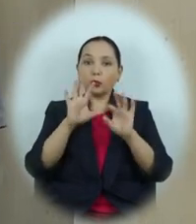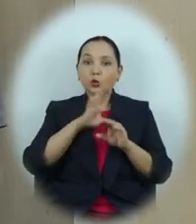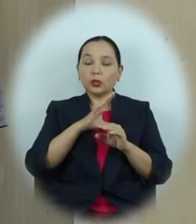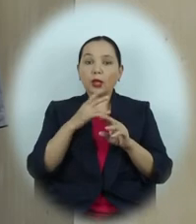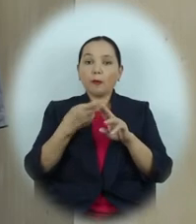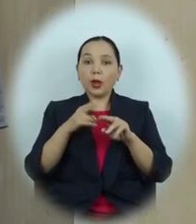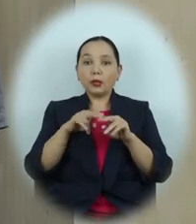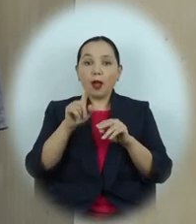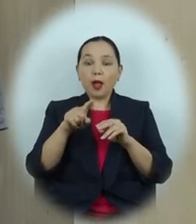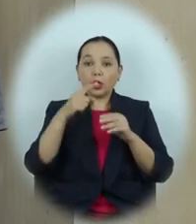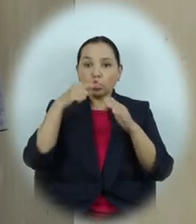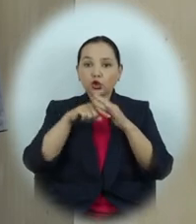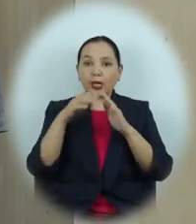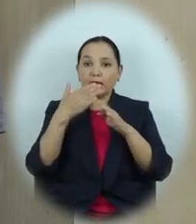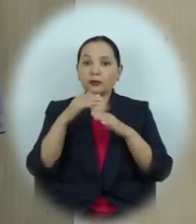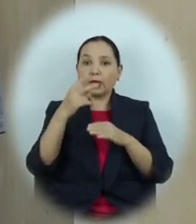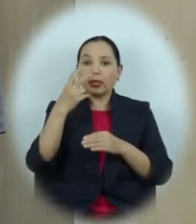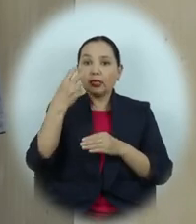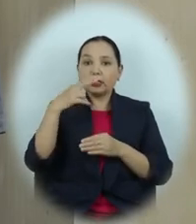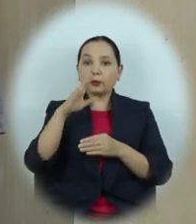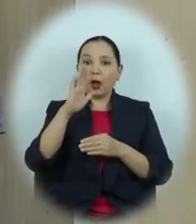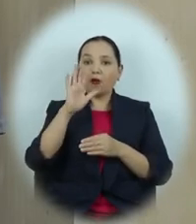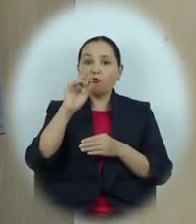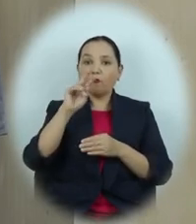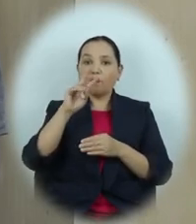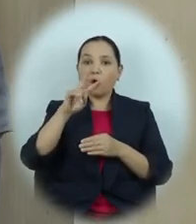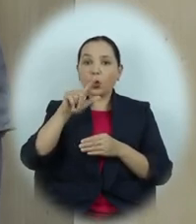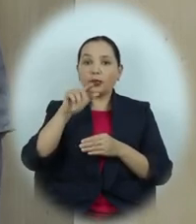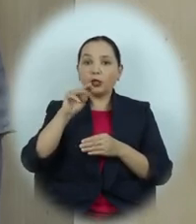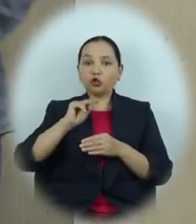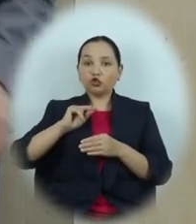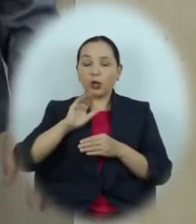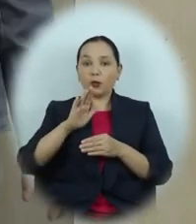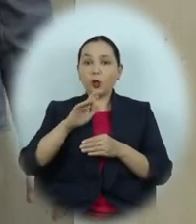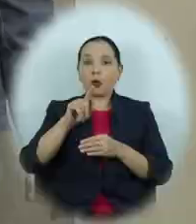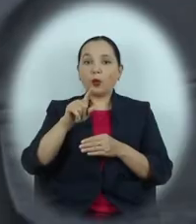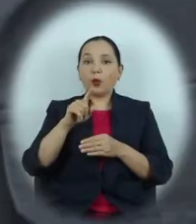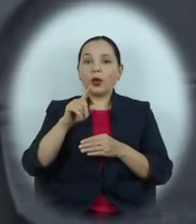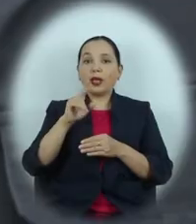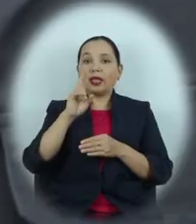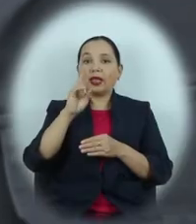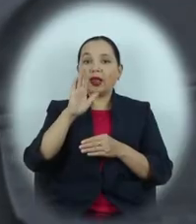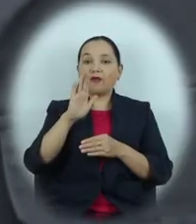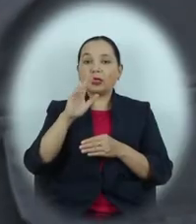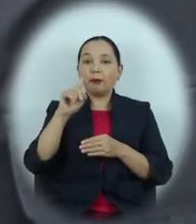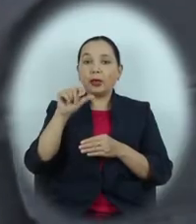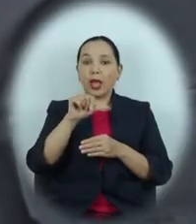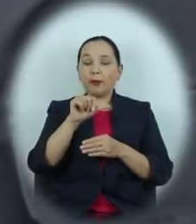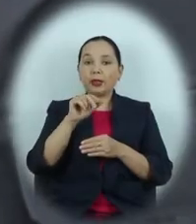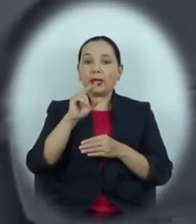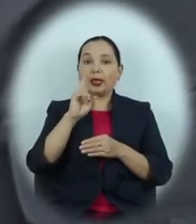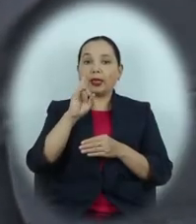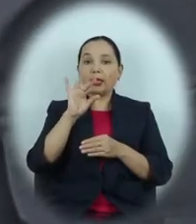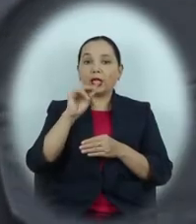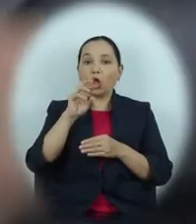o'tganimda mana ichki qismida 220 volt ishlaydi. Buni kilovati 1.5 ta. Endi ya'ni 1.5